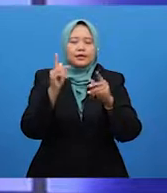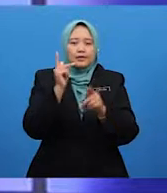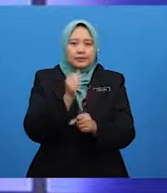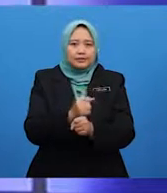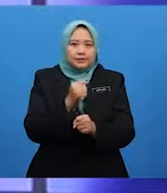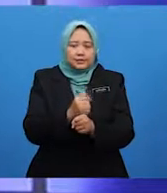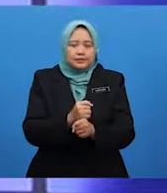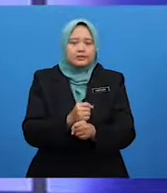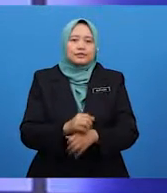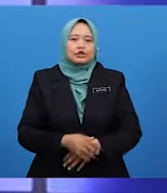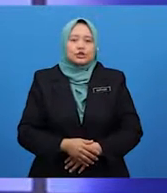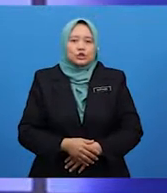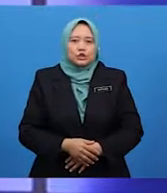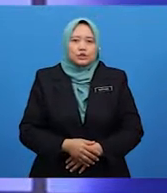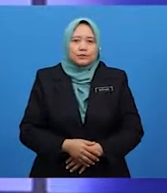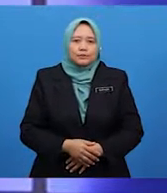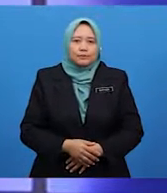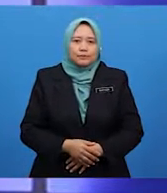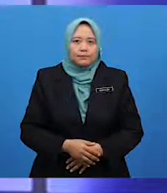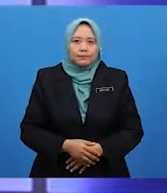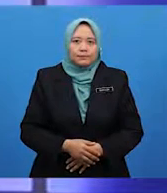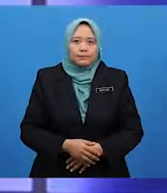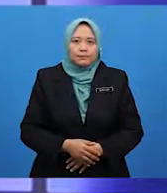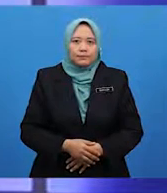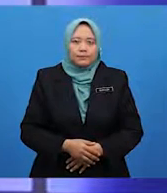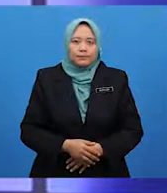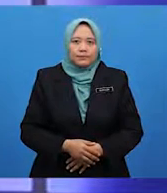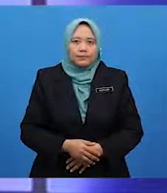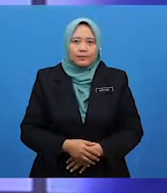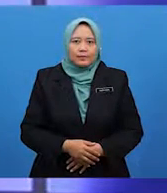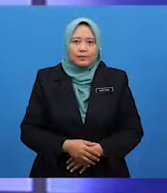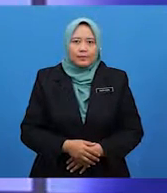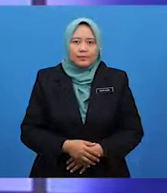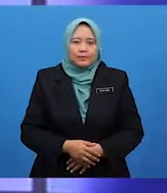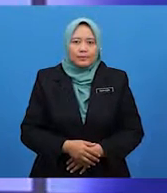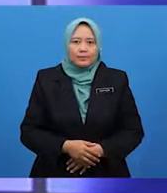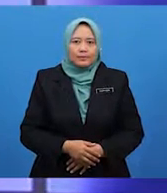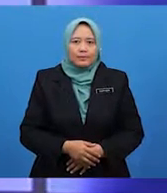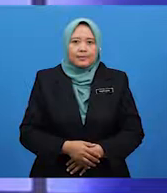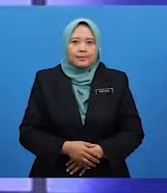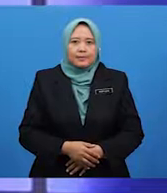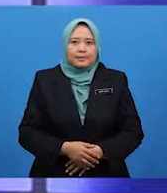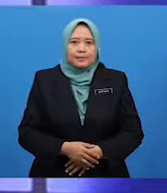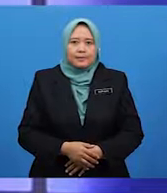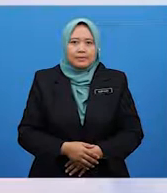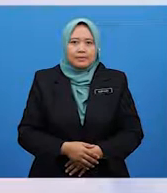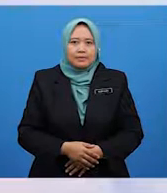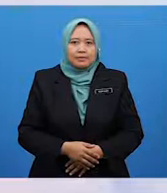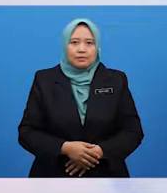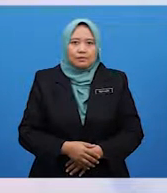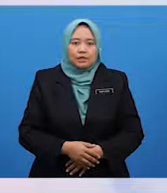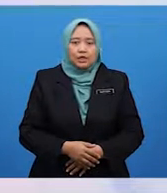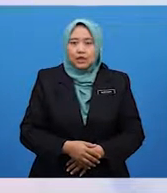ya. Dan Cikgu sebenarnya Dons, Cikgu Arif, Allahu Akbar, saya sebenarnya sangat-sangat teruja, yeah, sebab kita dapat lihat